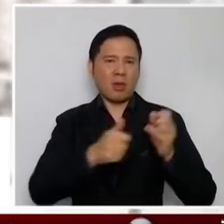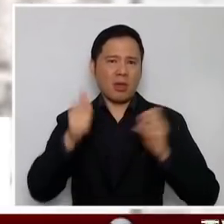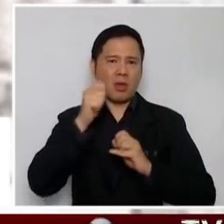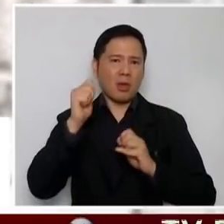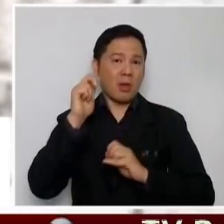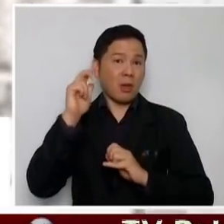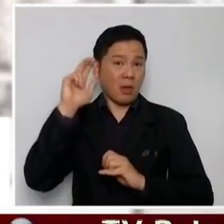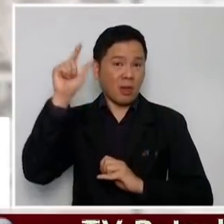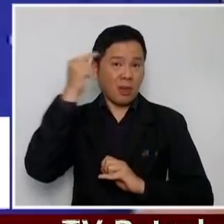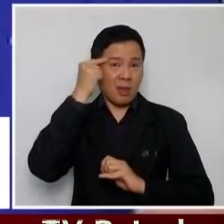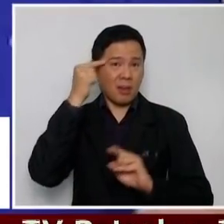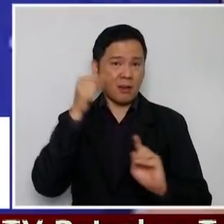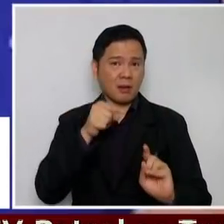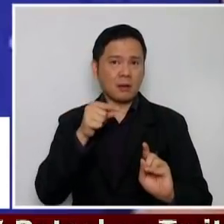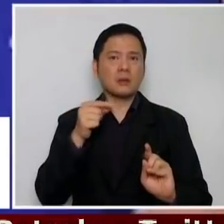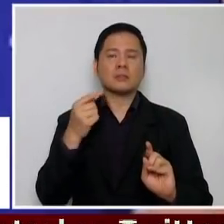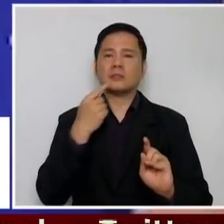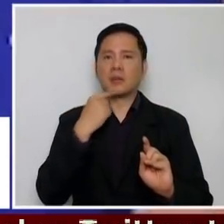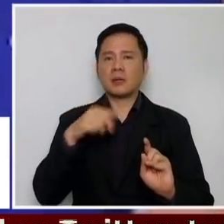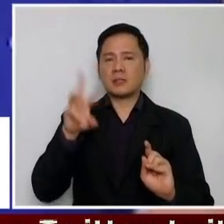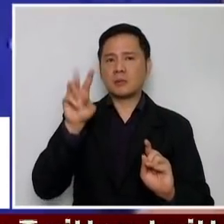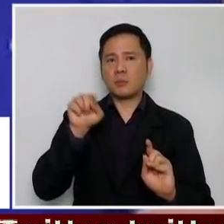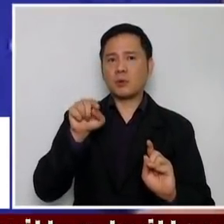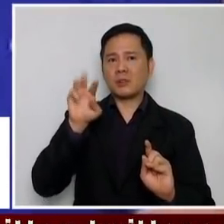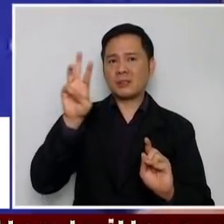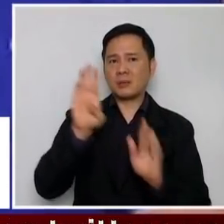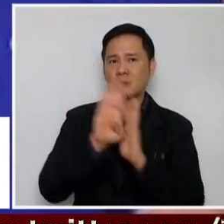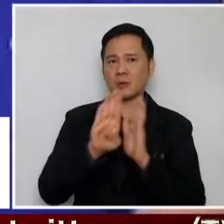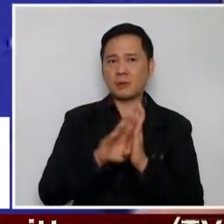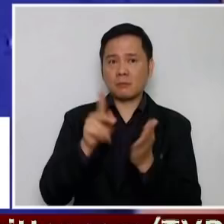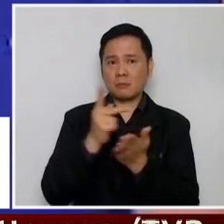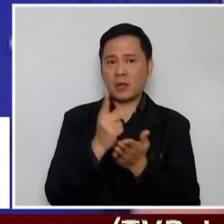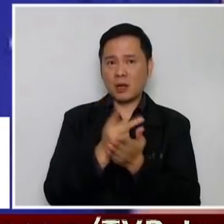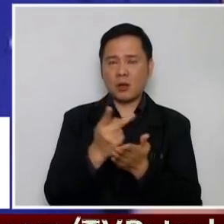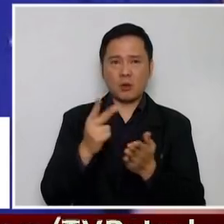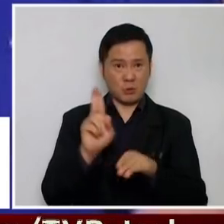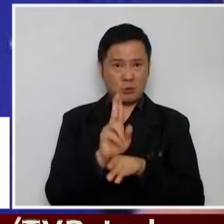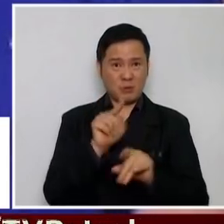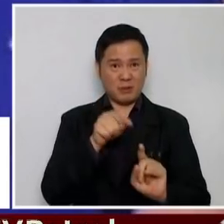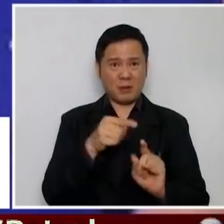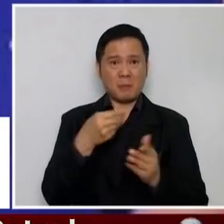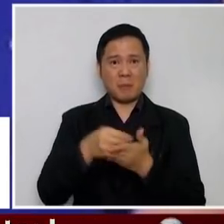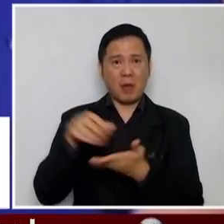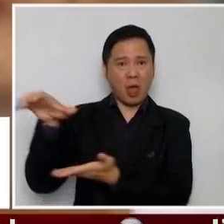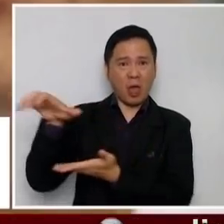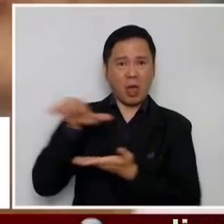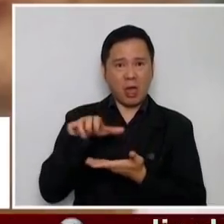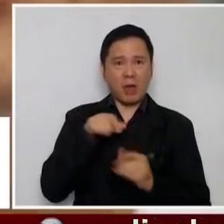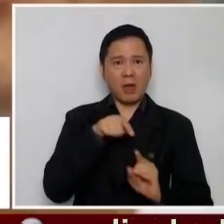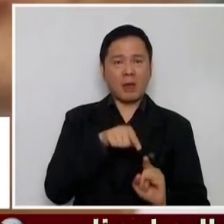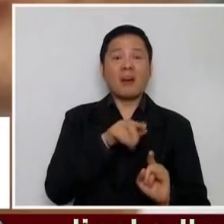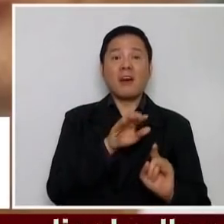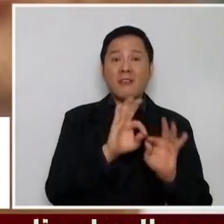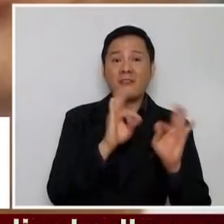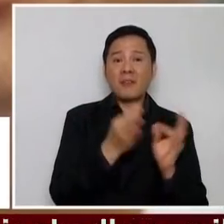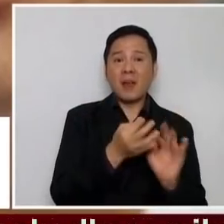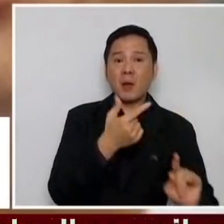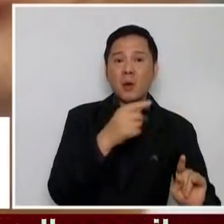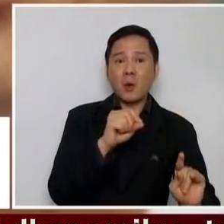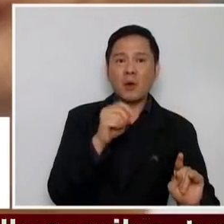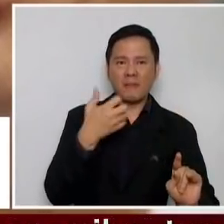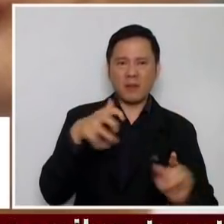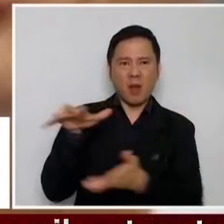halaga ng public works contracts sa Davao City at Davao Region ang nakuha ng pamilya ni Go. Ang CLTG Builders